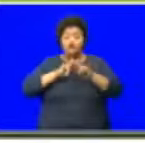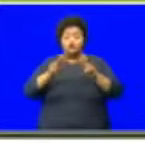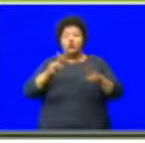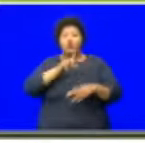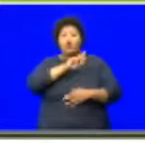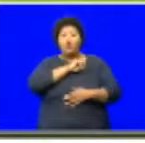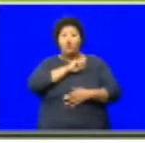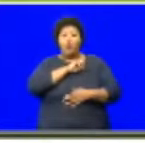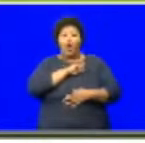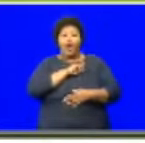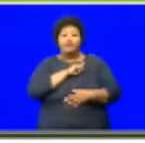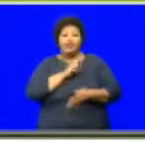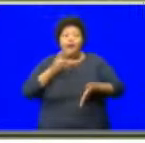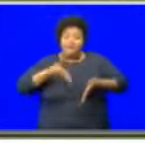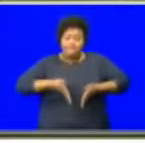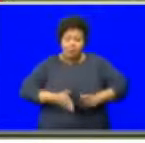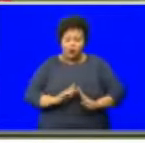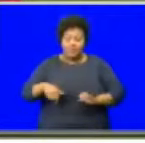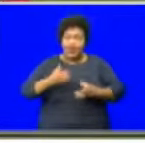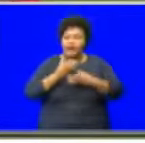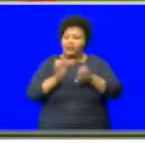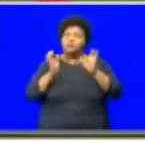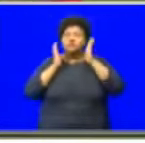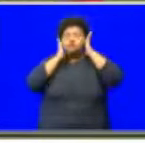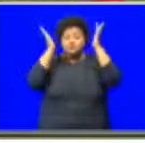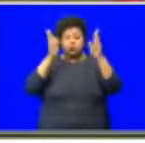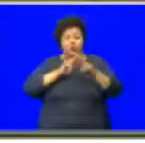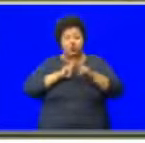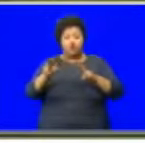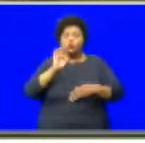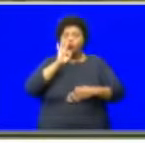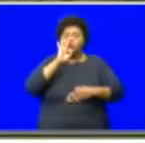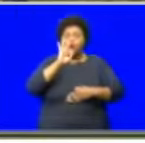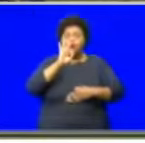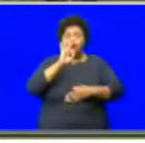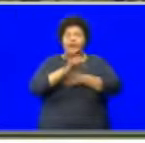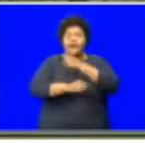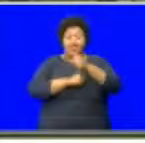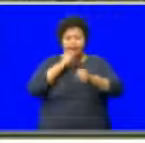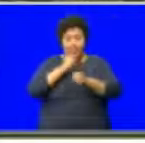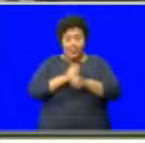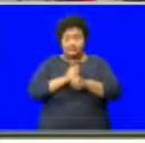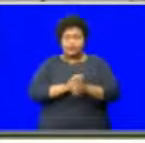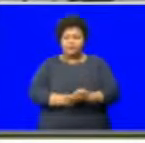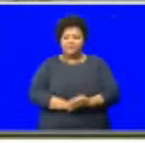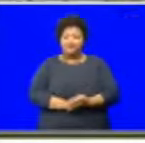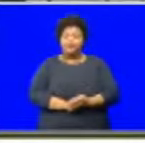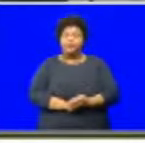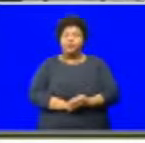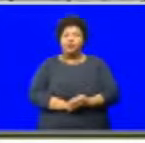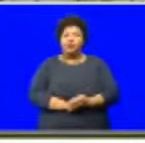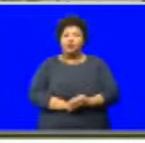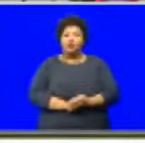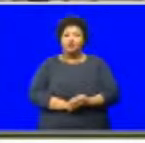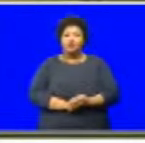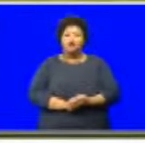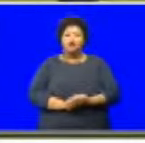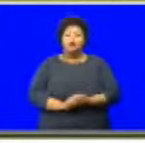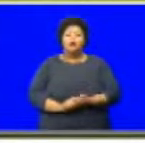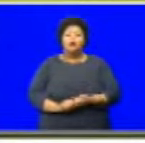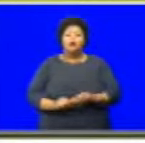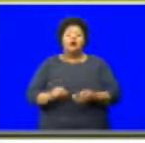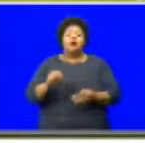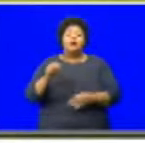iminyaka lemithathu ilandzelana. Umcondisi womdlalo wecricket kuleli zenzele emazibuko uthi lokho kuphathamise kakhulu